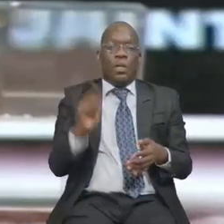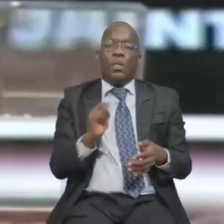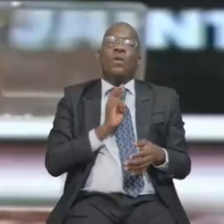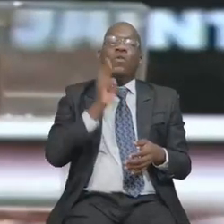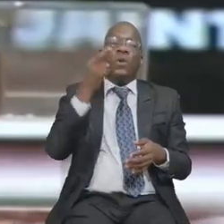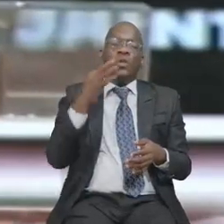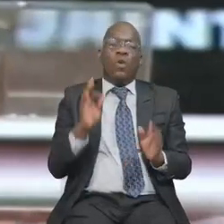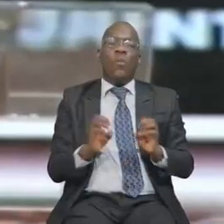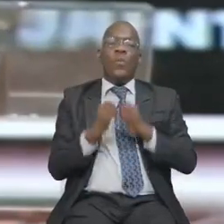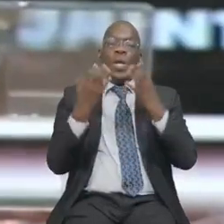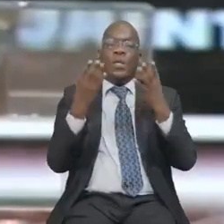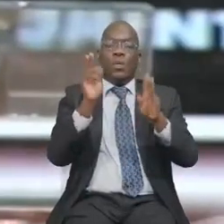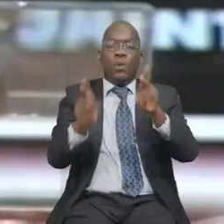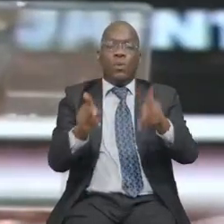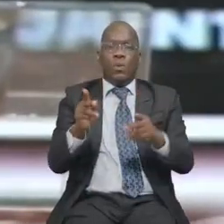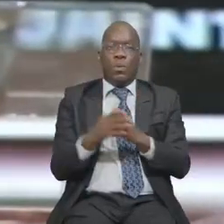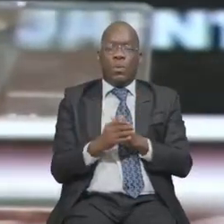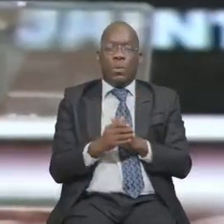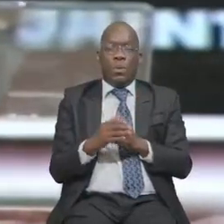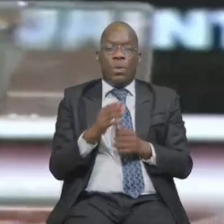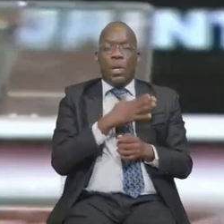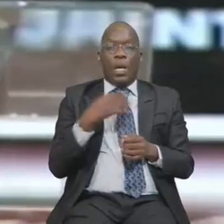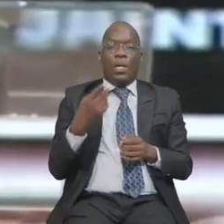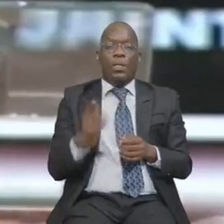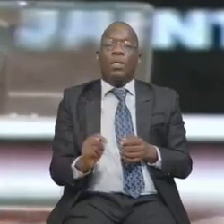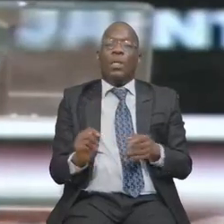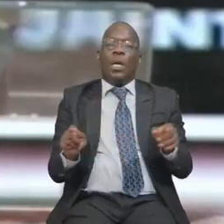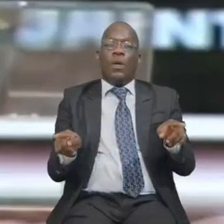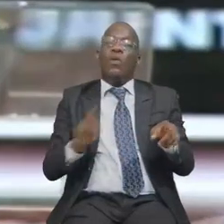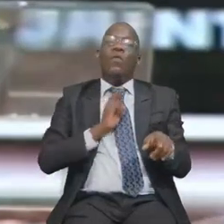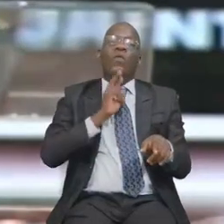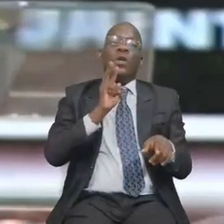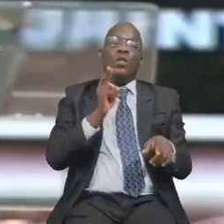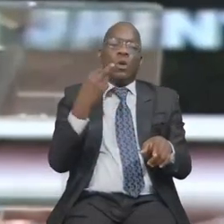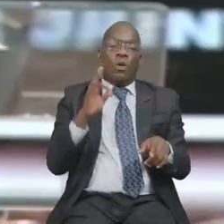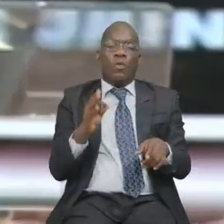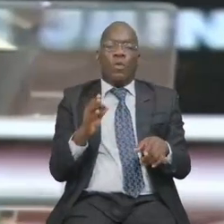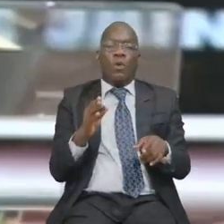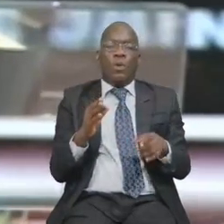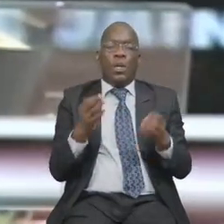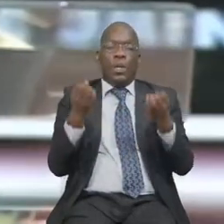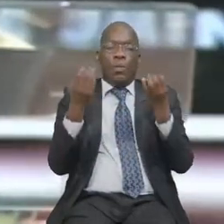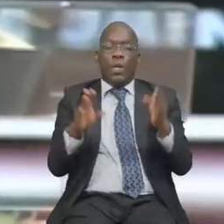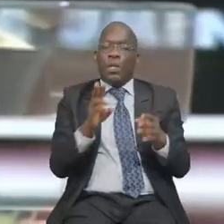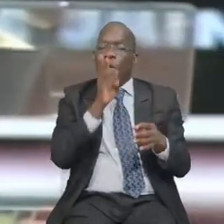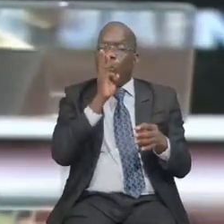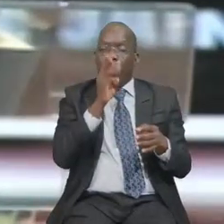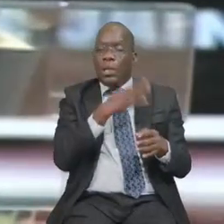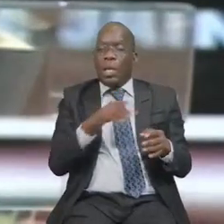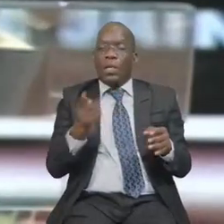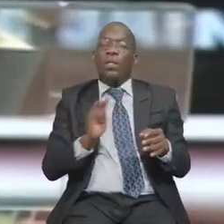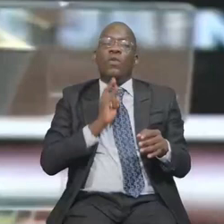nombreuse, comme un bruit de grosses eaux, et comme un bruit de fort tonnerre,